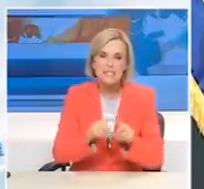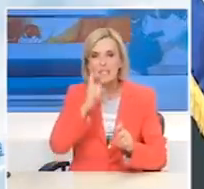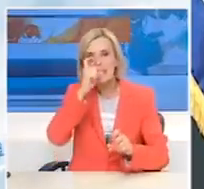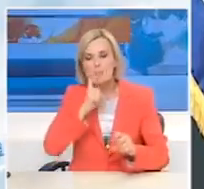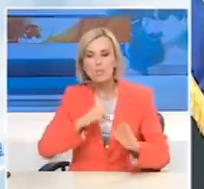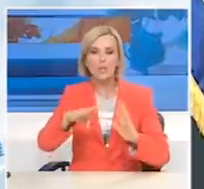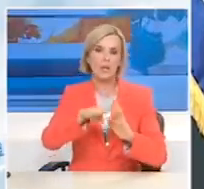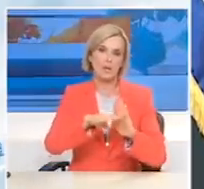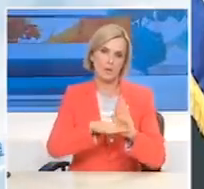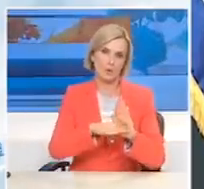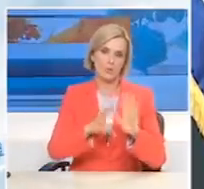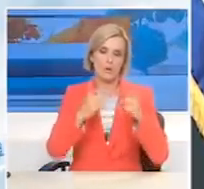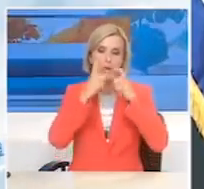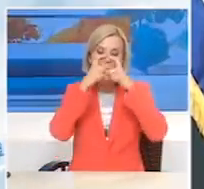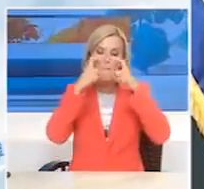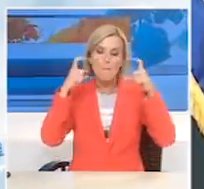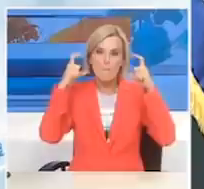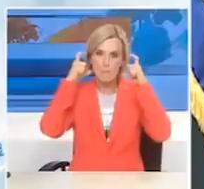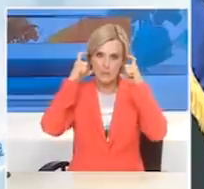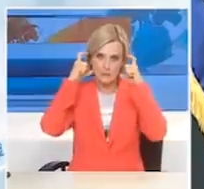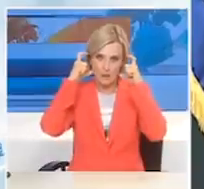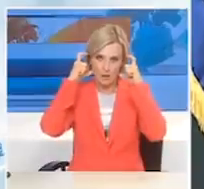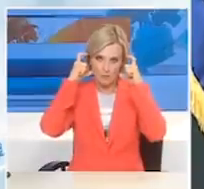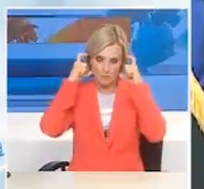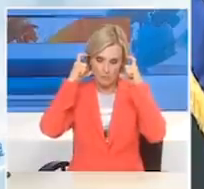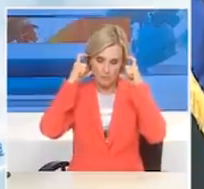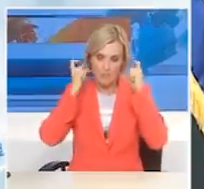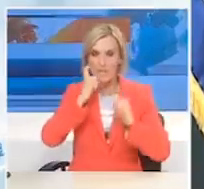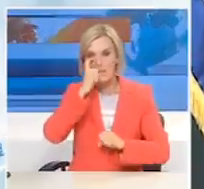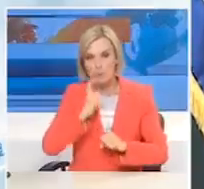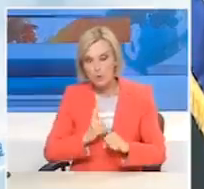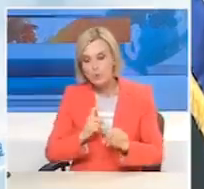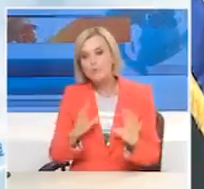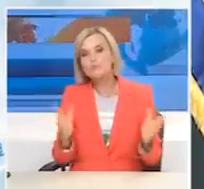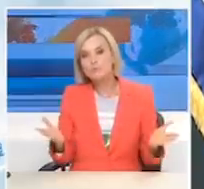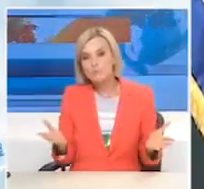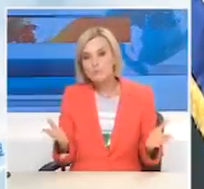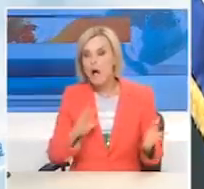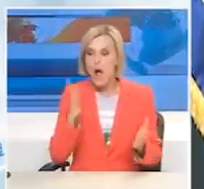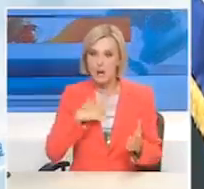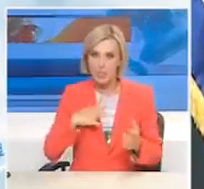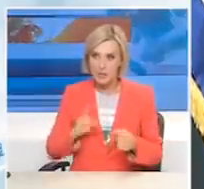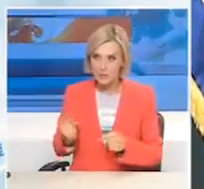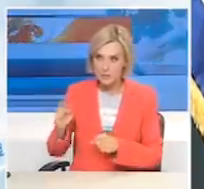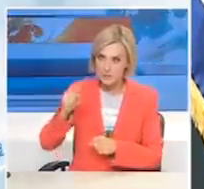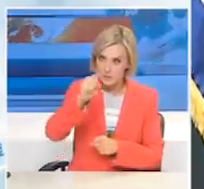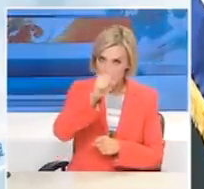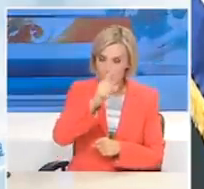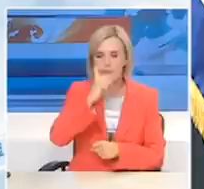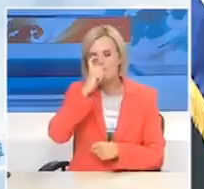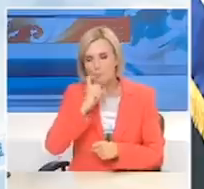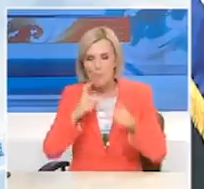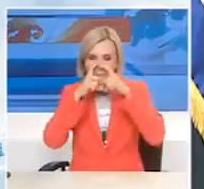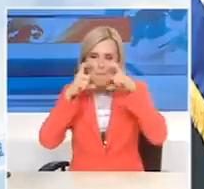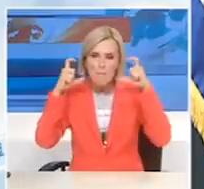αφορούν τη χρήση μάσκας. Εάν μπορεί να γίνει μια τέτοια μετακίνηση και επιτραπή, θα γίνεται με τον